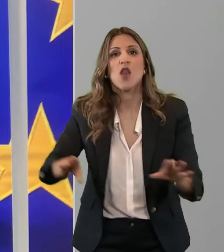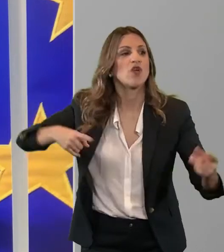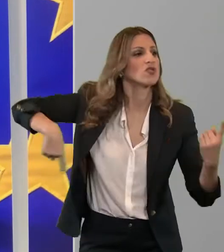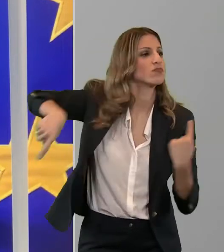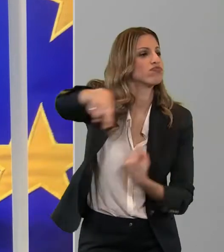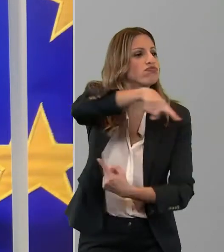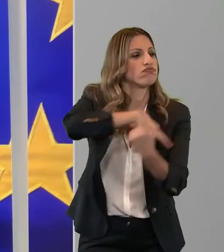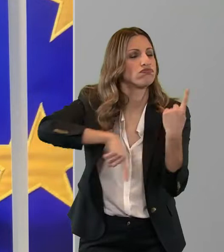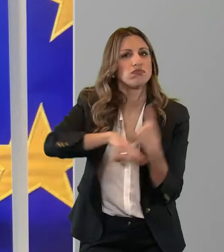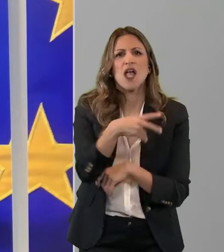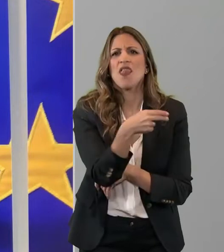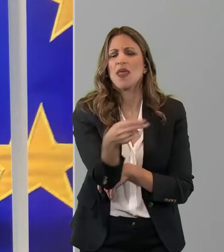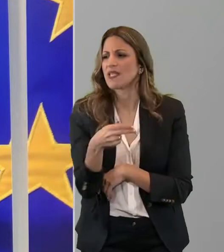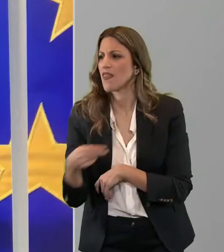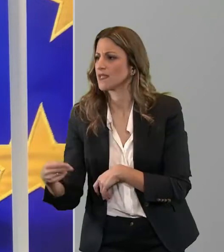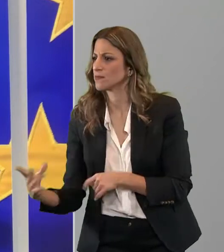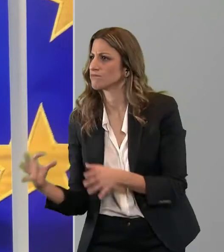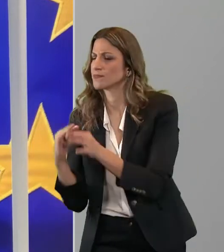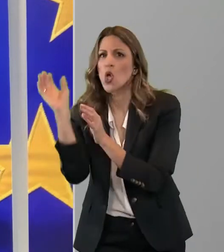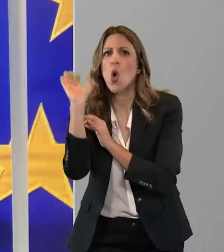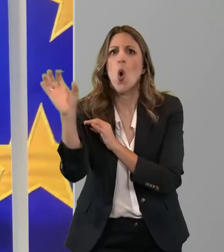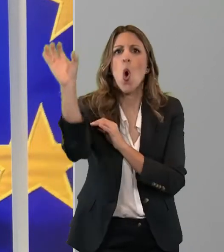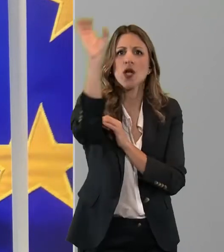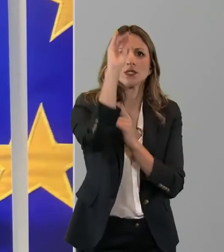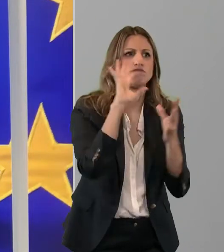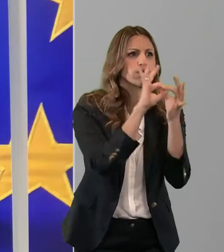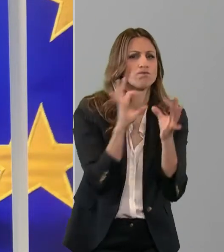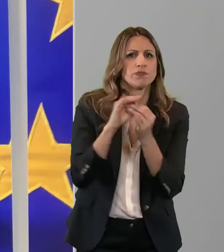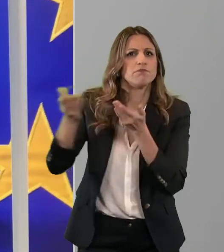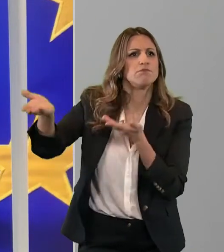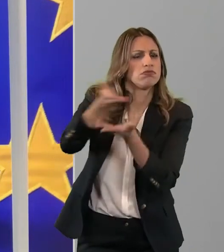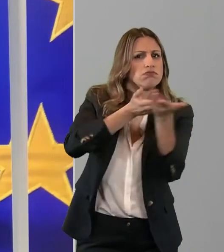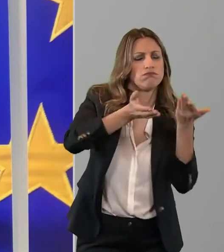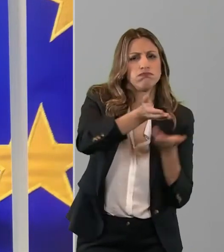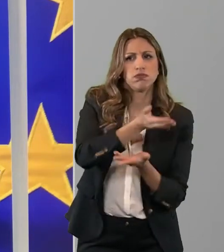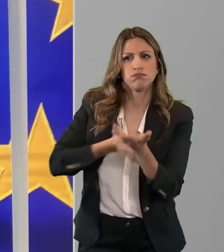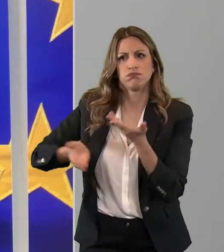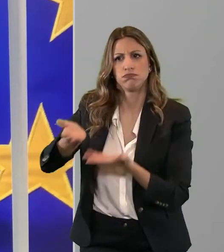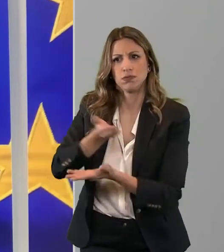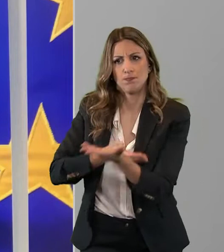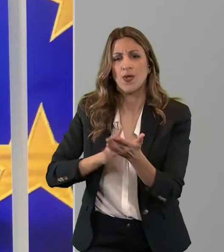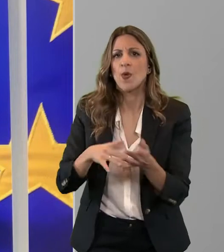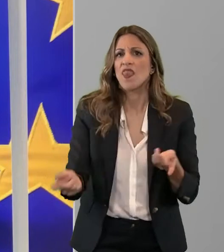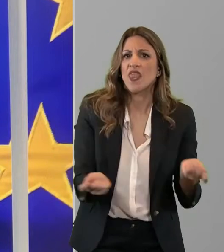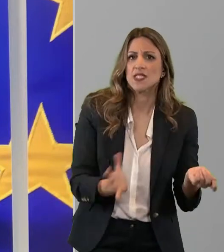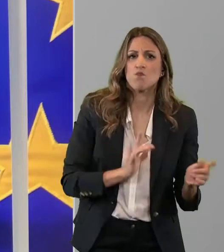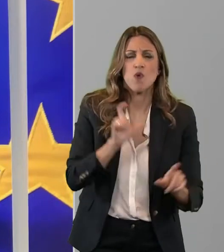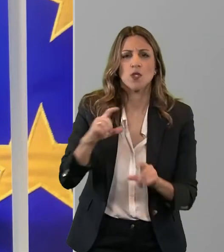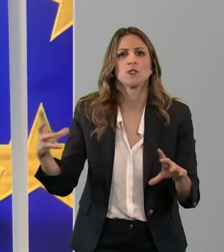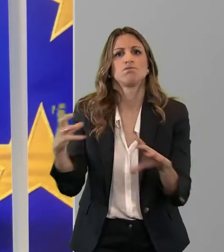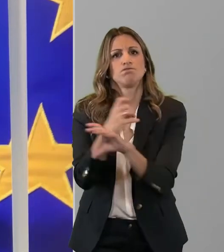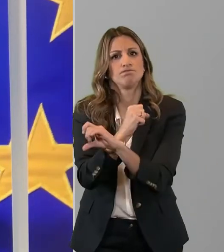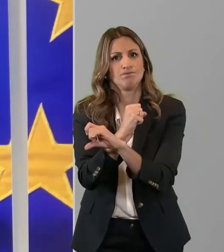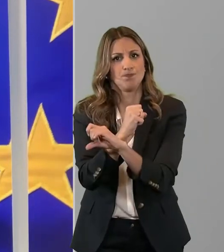μεταξύ τομέων και χωρών και να επιδιώξουμε έτσι από τα κέρδη για τις επιχειρήσεις, τους πολίτες και τη διοίκηση.